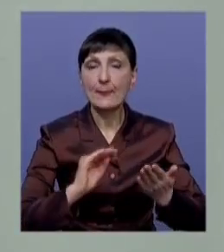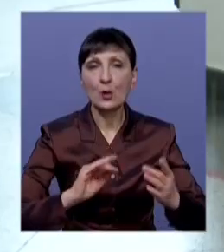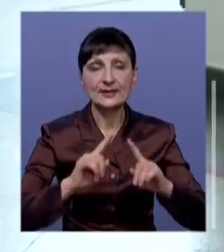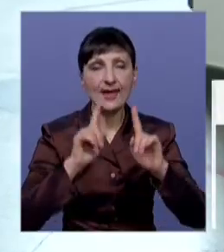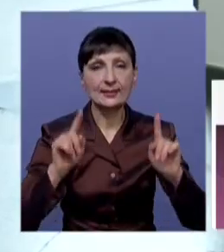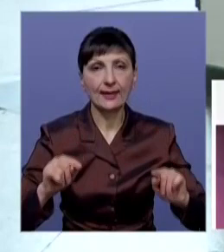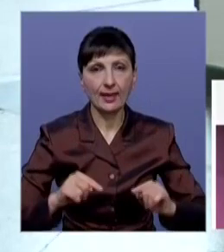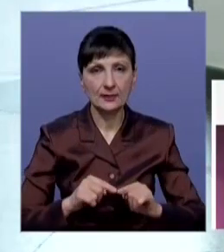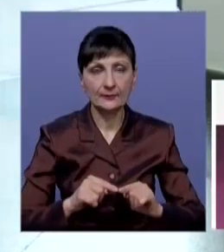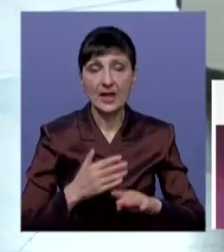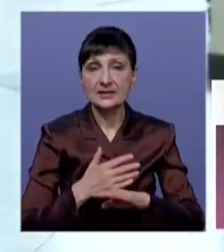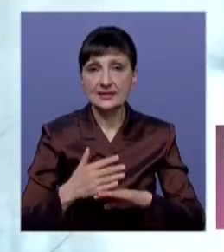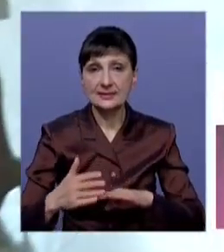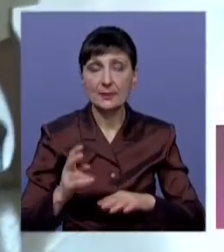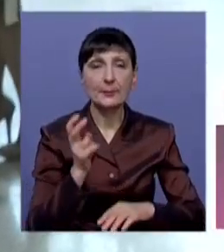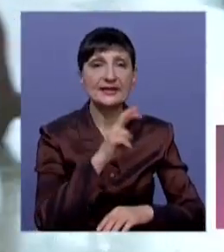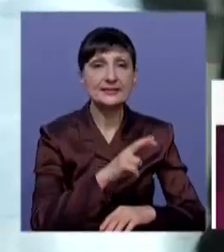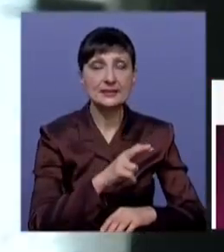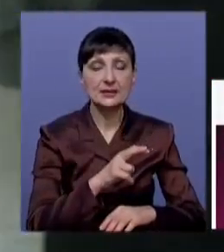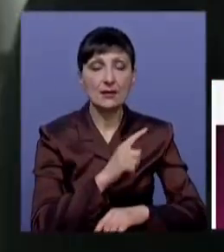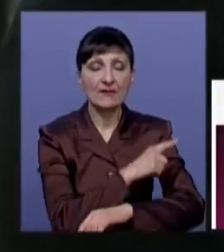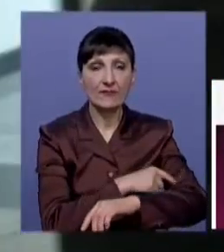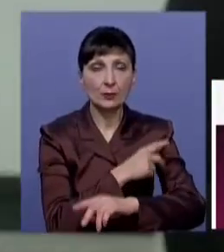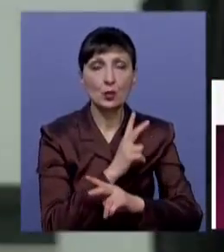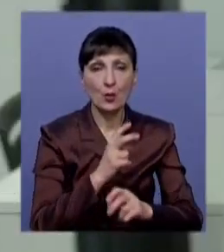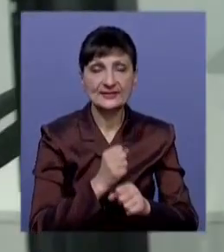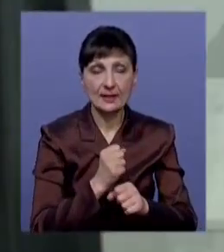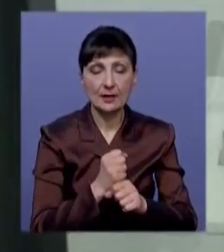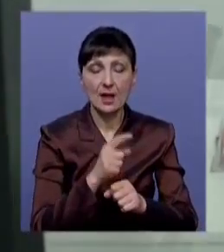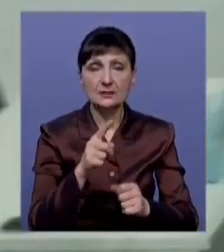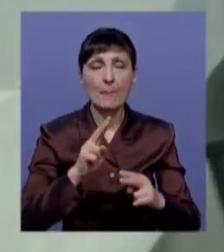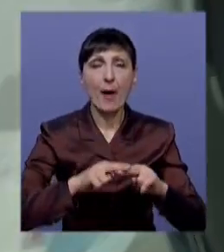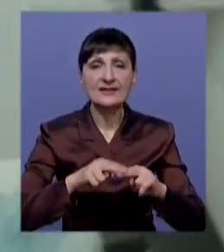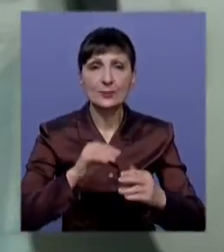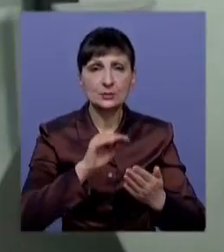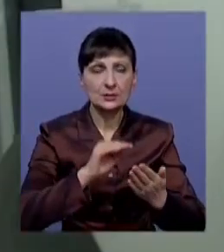анкету, а затем пройти к лаборанту, где указаны все паспортные данные.